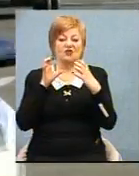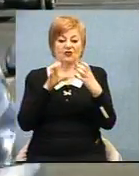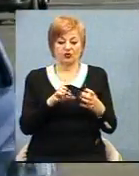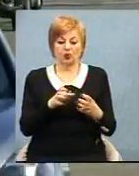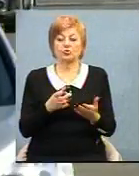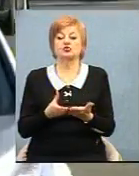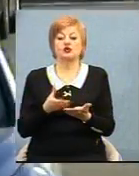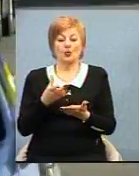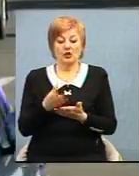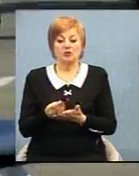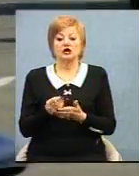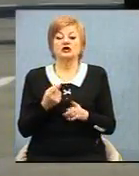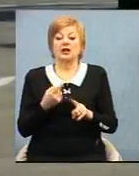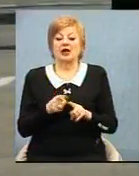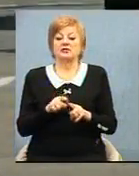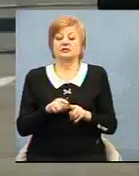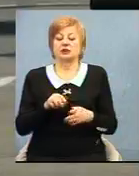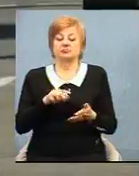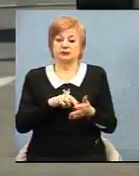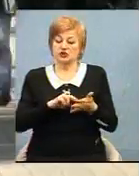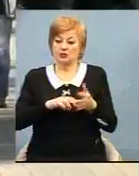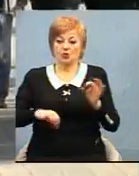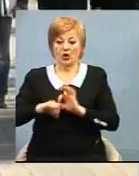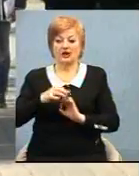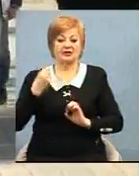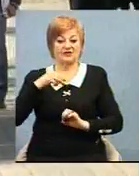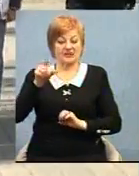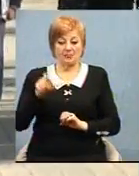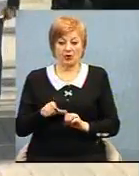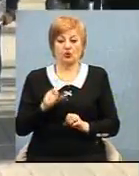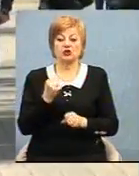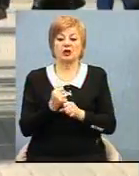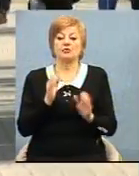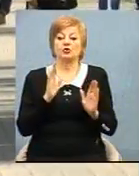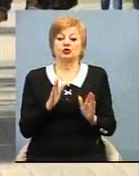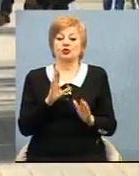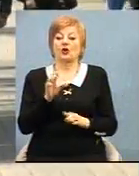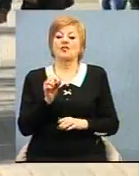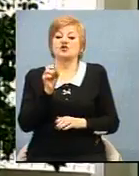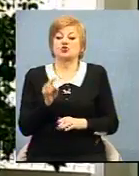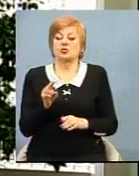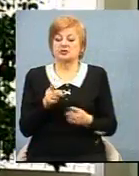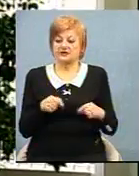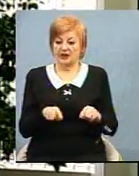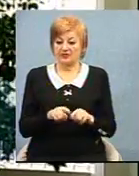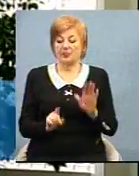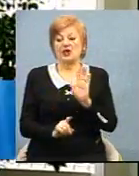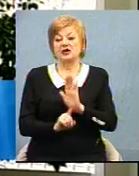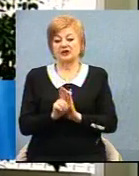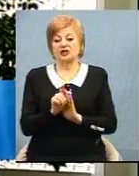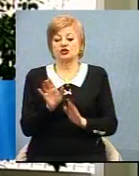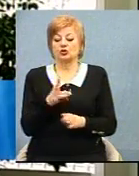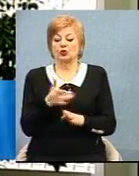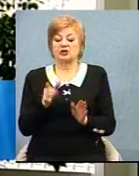платіжного засобу. Згідно із міським проєктом «Карта Запоріжця», поки працюватиме тільки у соціальній сфері. Начиная от начисления